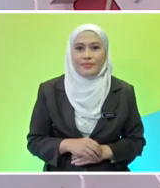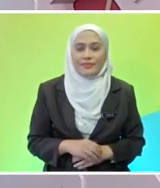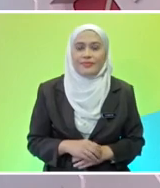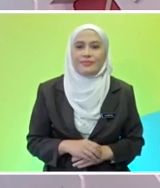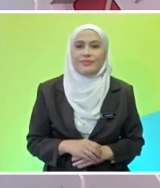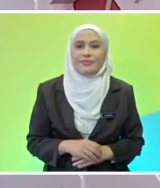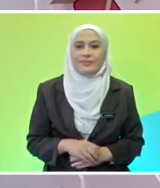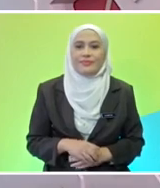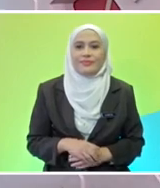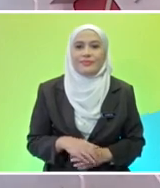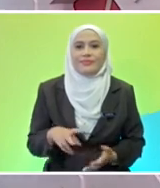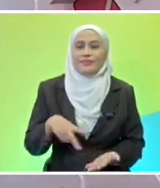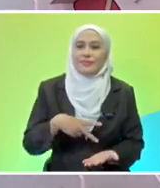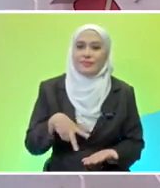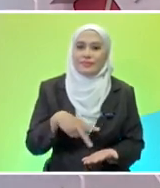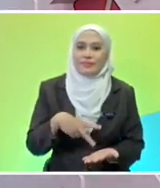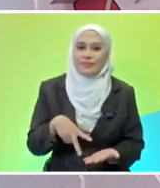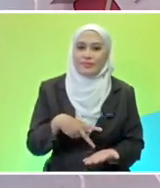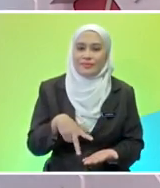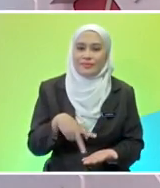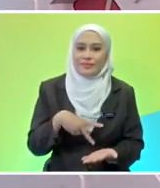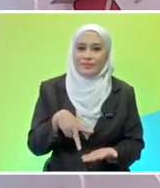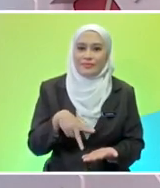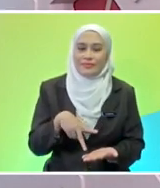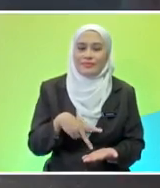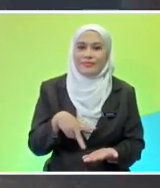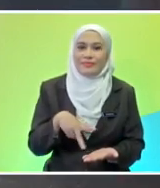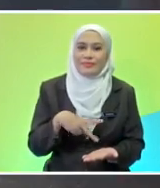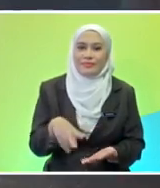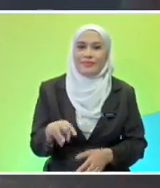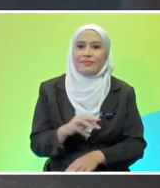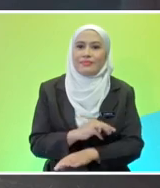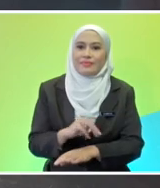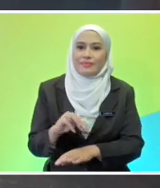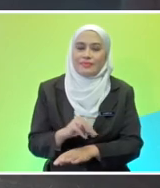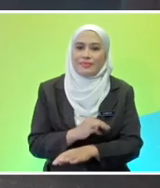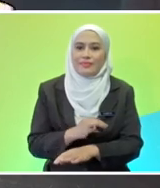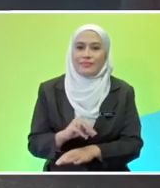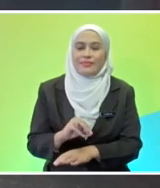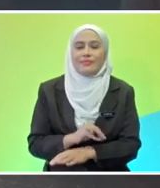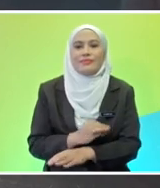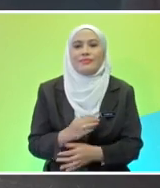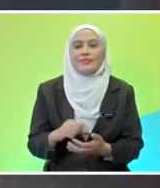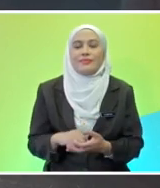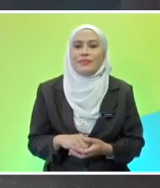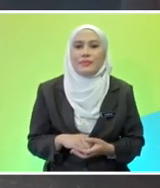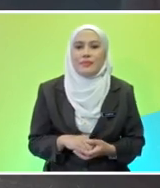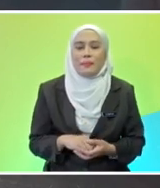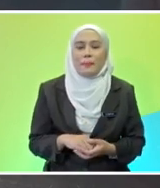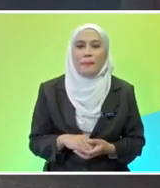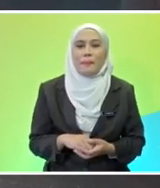gembira, pusing-pusing. Kalau rasa gembira, pusing-pusing. Pusing! Kalau rasa